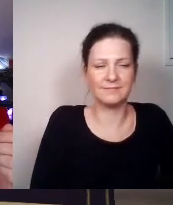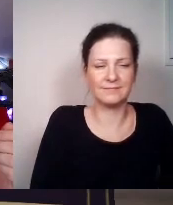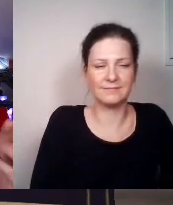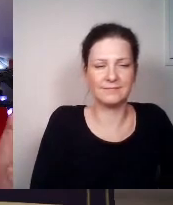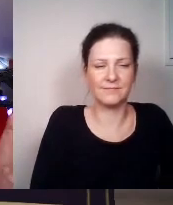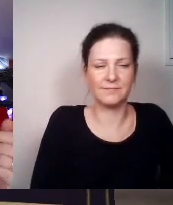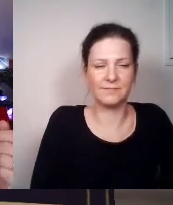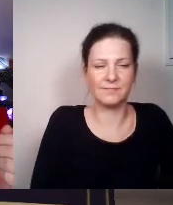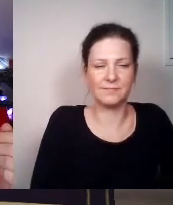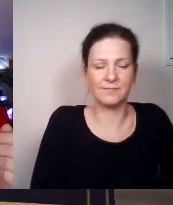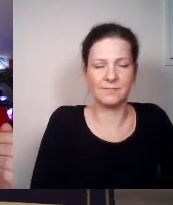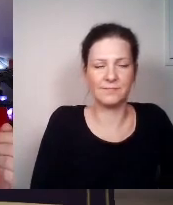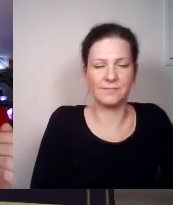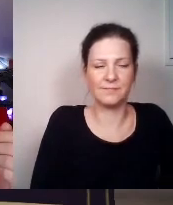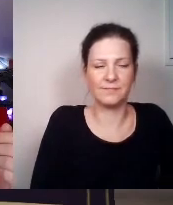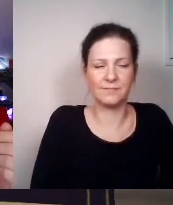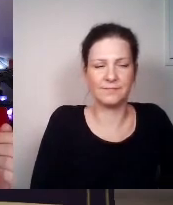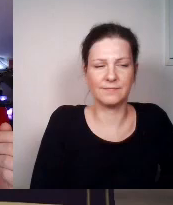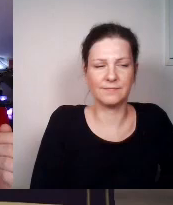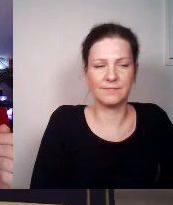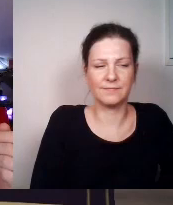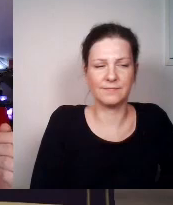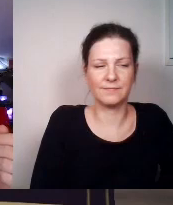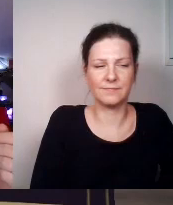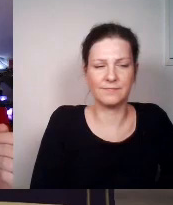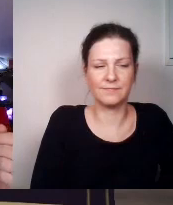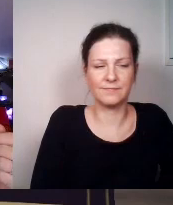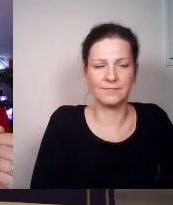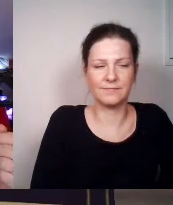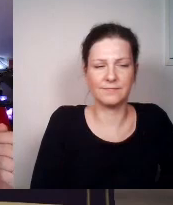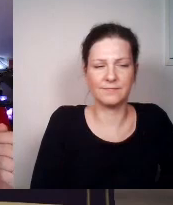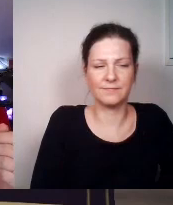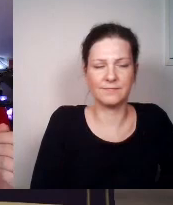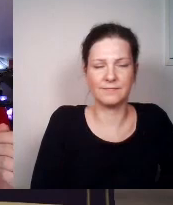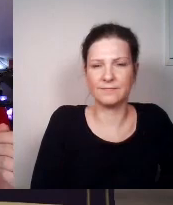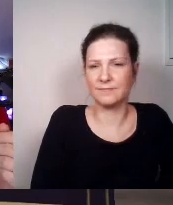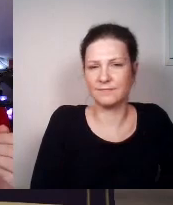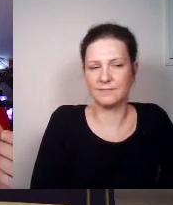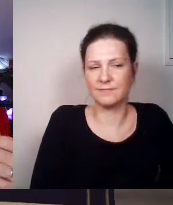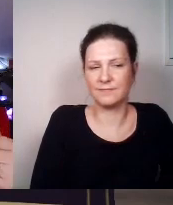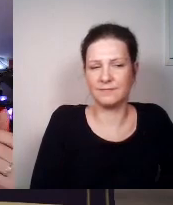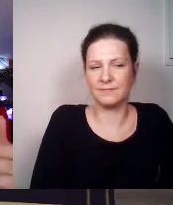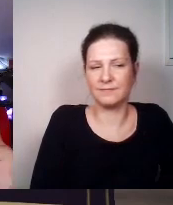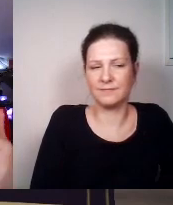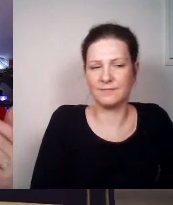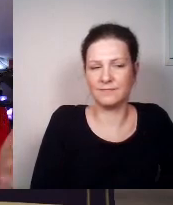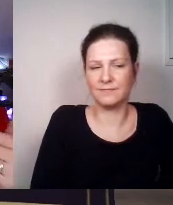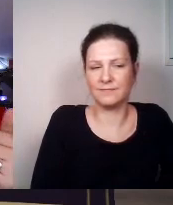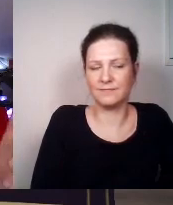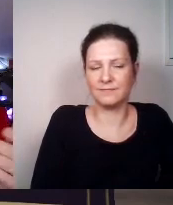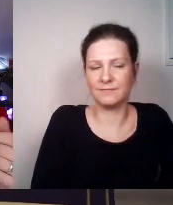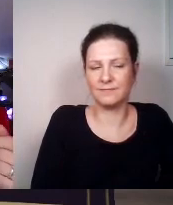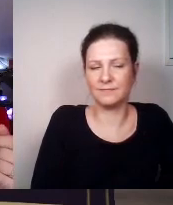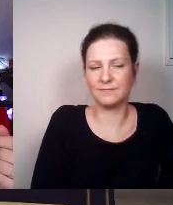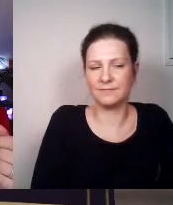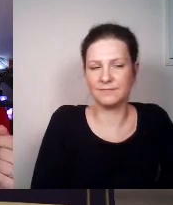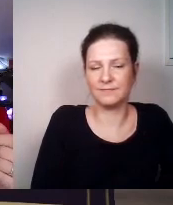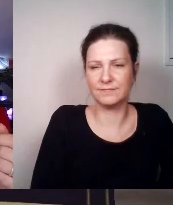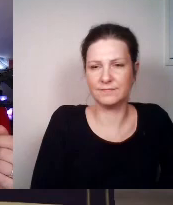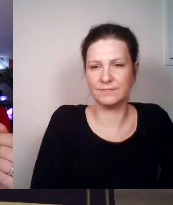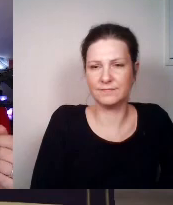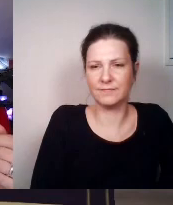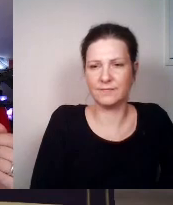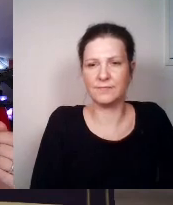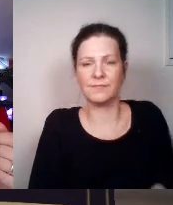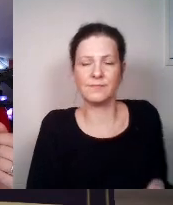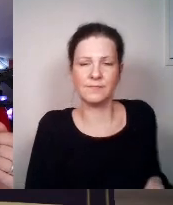Ja, die spanische Grippe ist übrigens in den USA entstanden, genau, in den quasi in den Vorbereitungslagern für Soldaten. Die